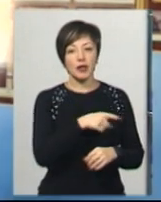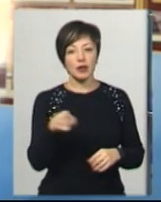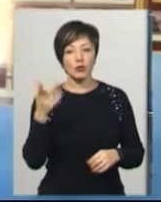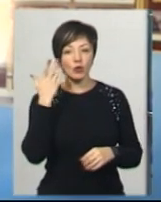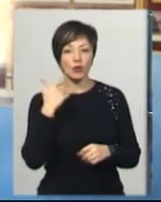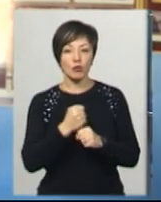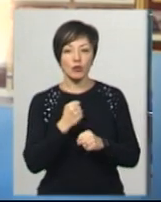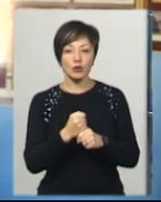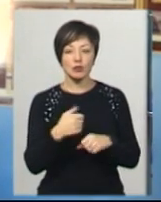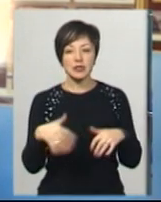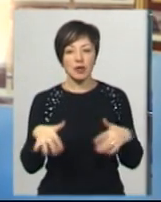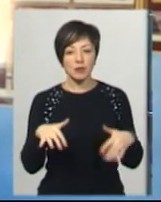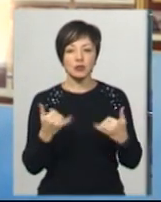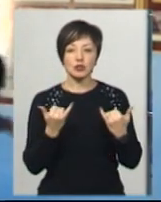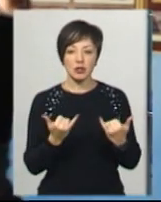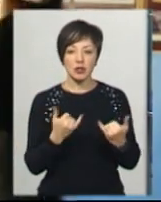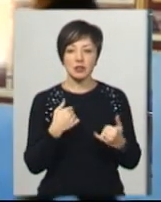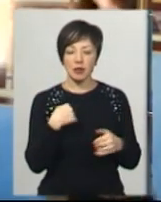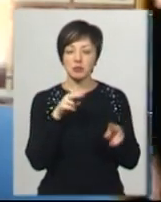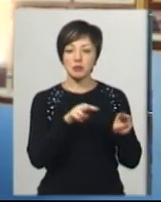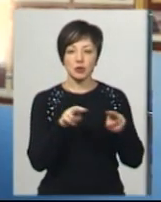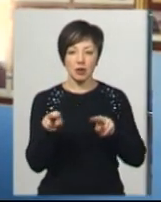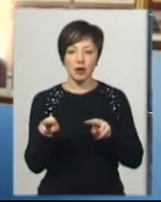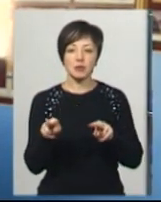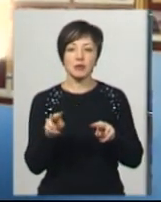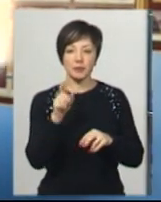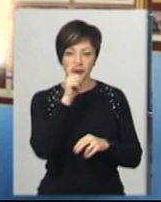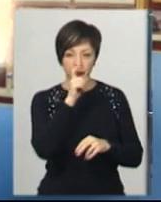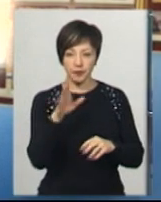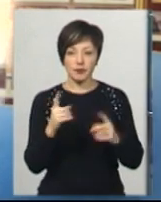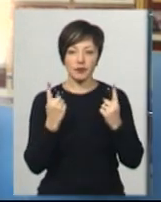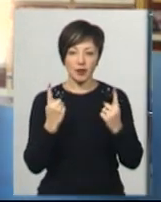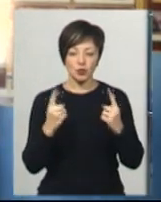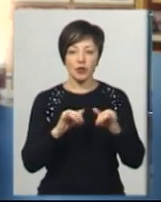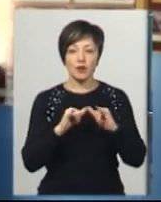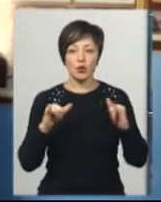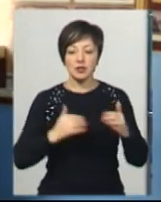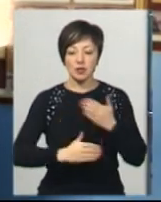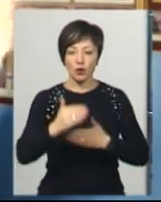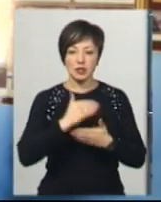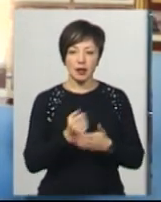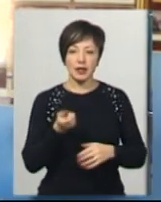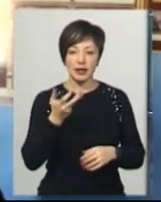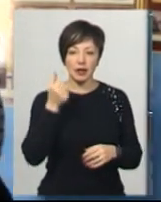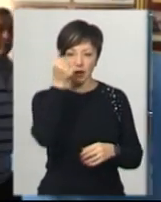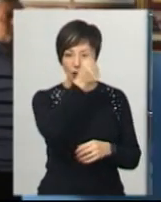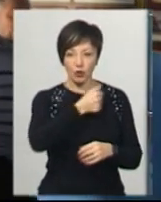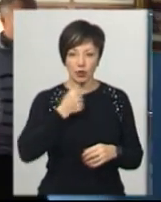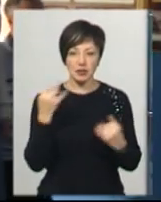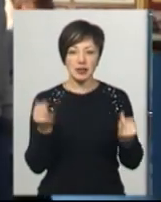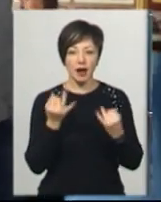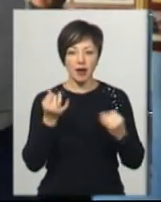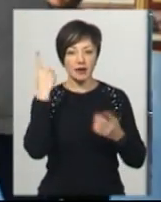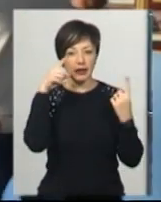трошки роботи були слабкіші, зараз я би спостерігаю досить суттєвий розвиток за останні кілька років. Ну так,